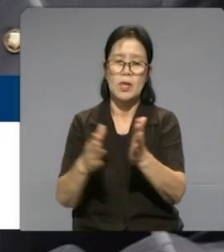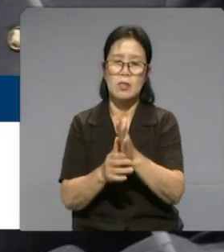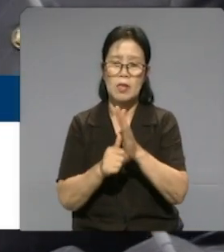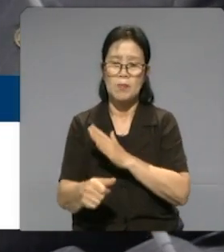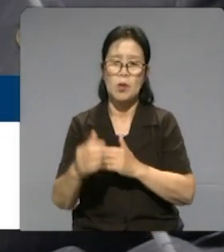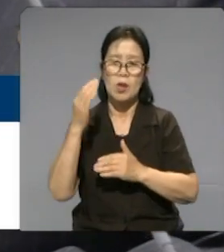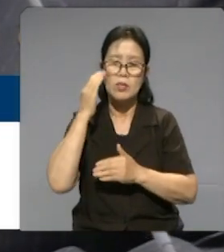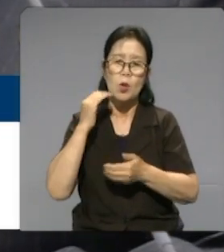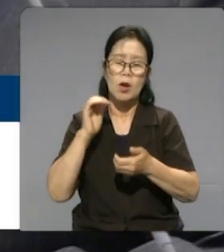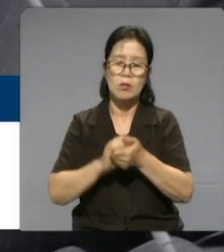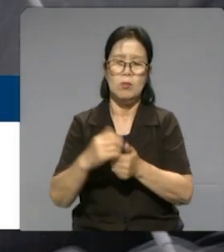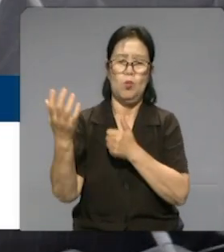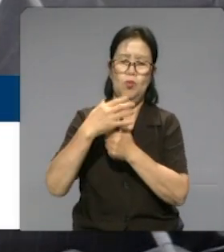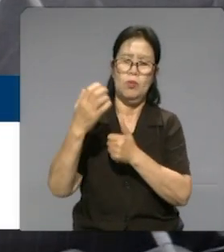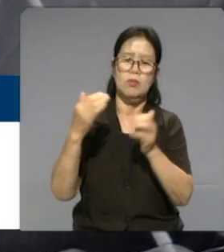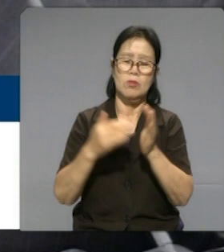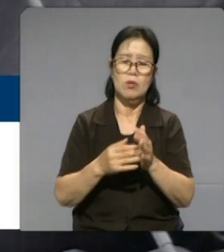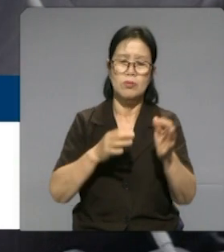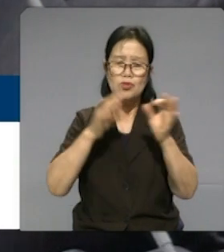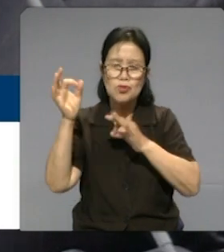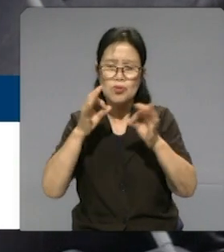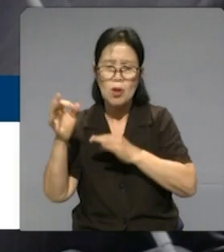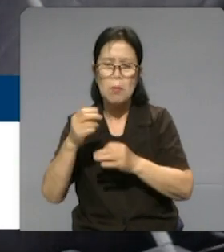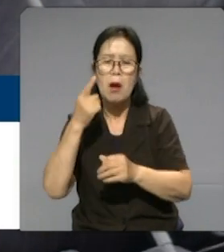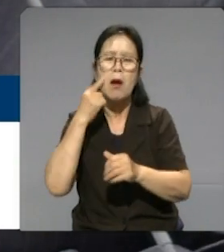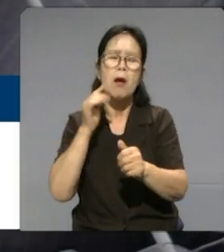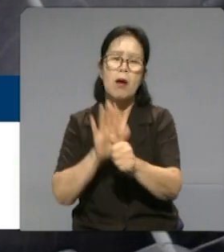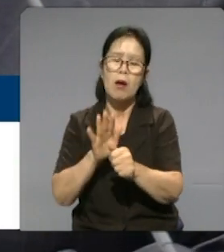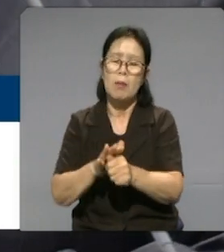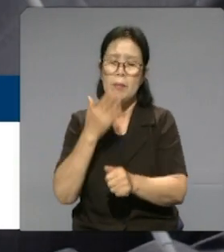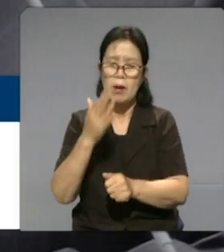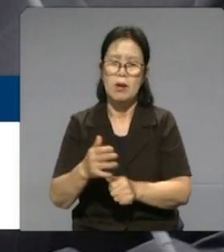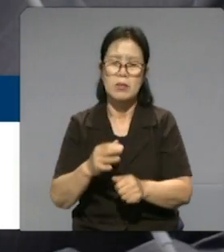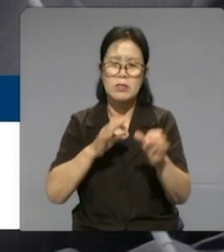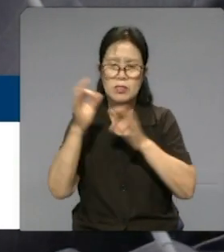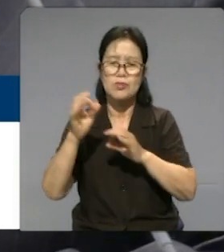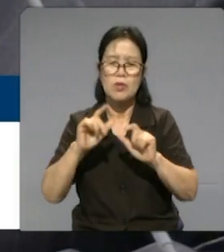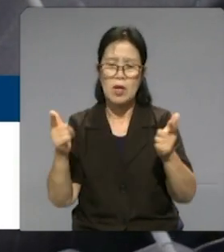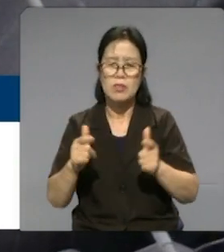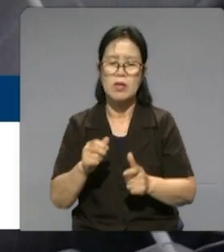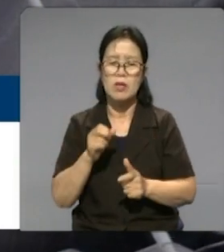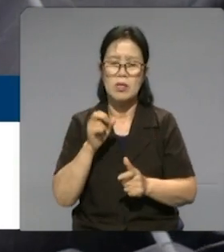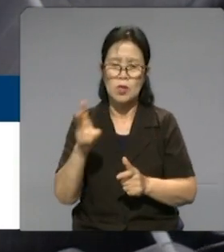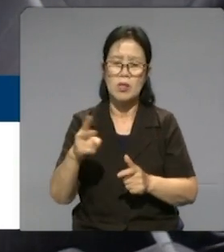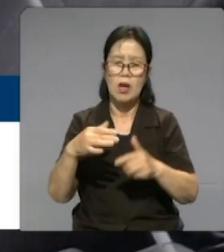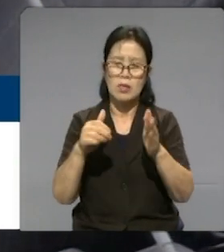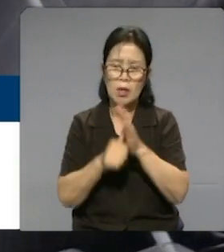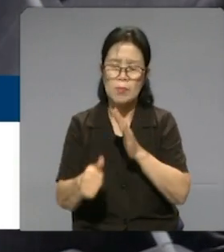청와대에 혼났어요. 실수라면 봐주겠는데 실수가 아니어서